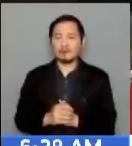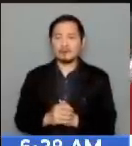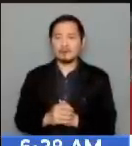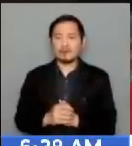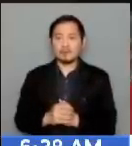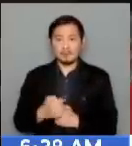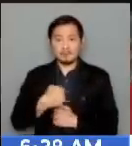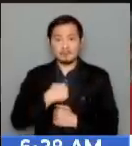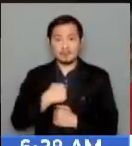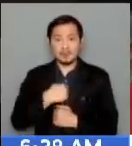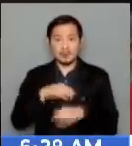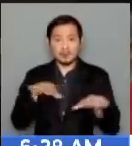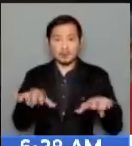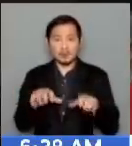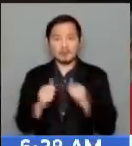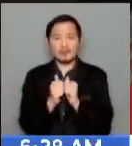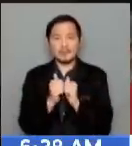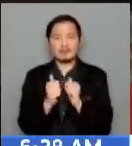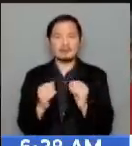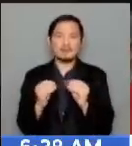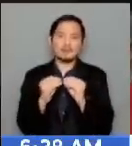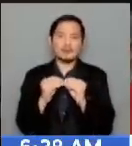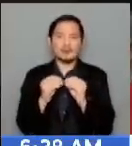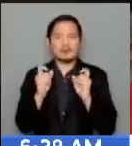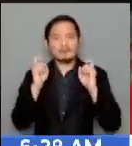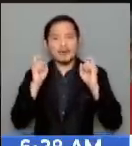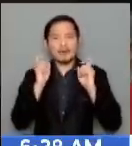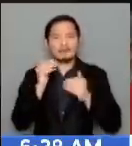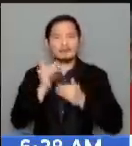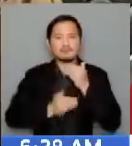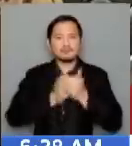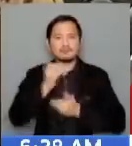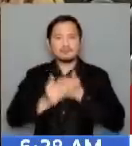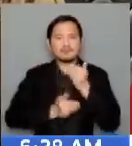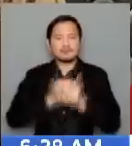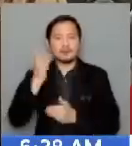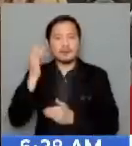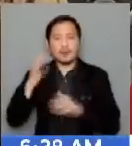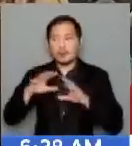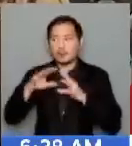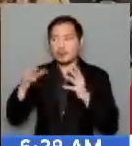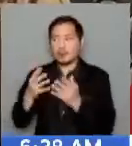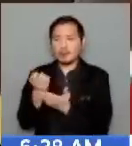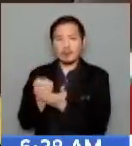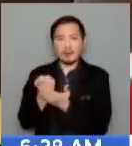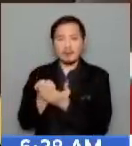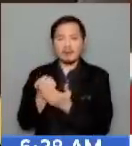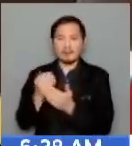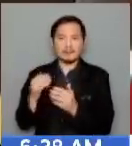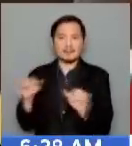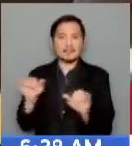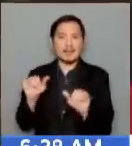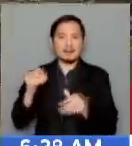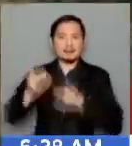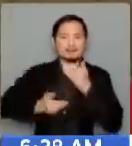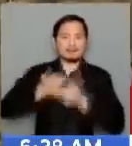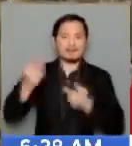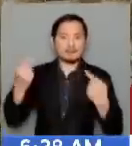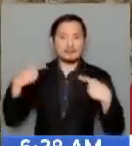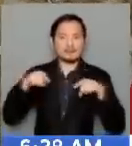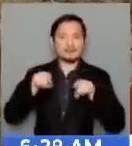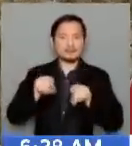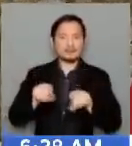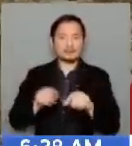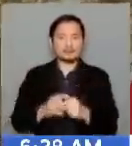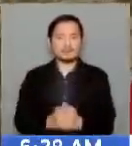the events of the global economy are moving very quickly. Tututukan daw niya ang pagpapalago ng produksyon ng pagkain lalo't